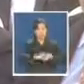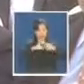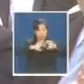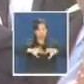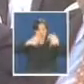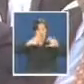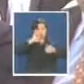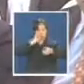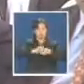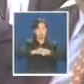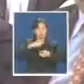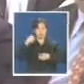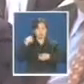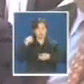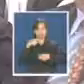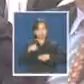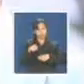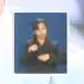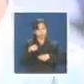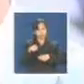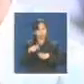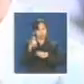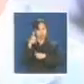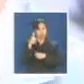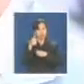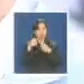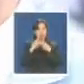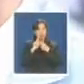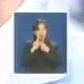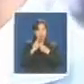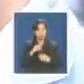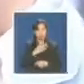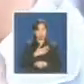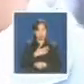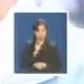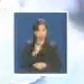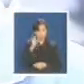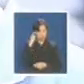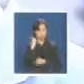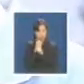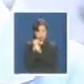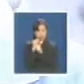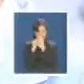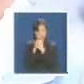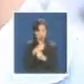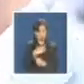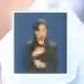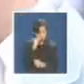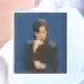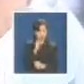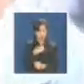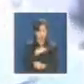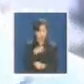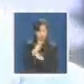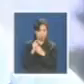าลต่อจากนี้ไปผมคิดว่าตรงนี้เป็นความหวังนะฮะแล้วก็ผมยืนยันว่าจะต้องทำงานนี้ต่อนะครับไม่ว่าอยู่ในสถานะ